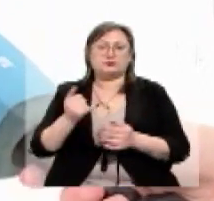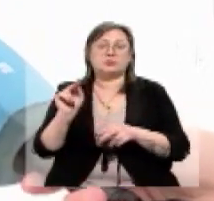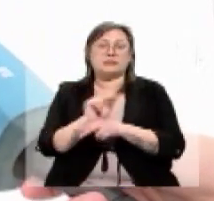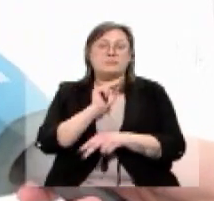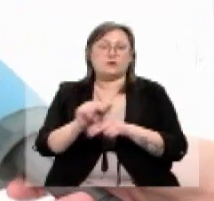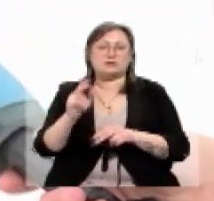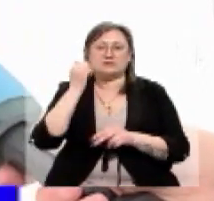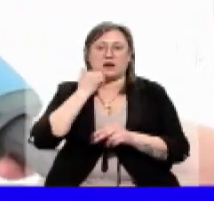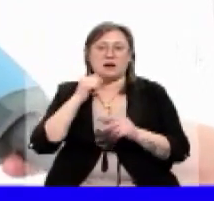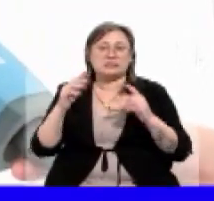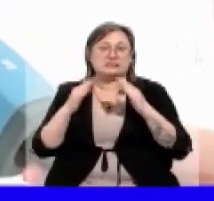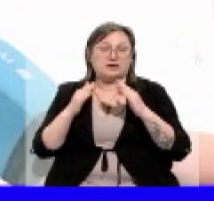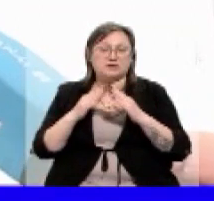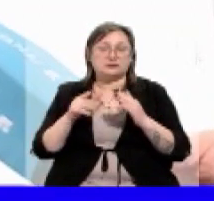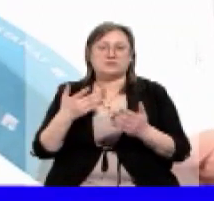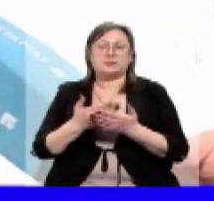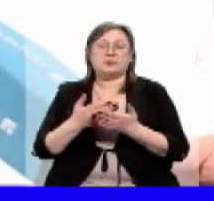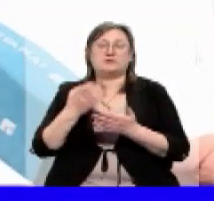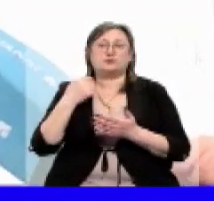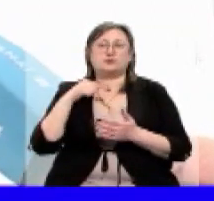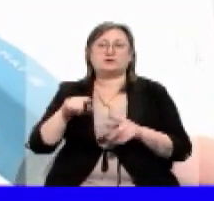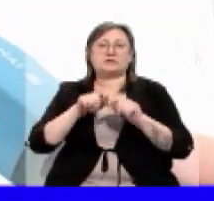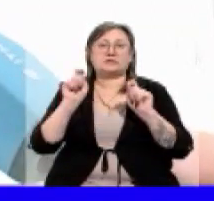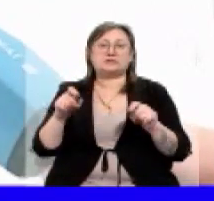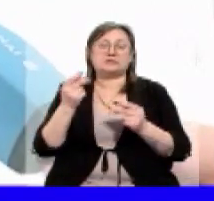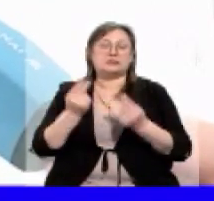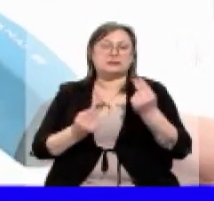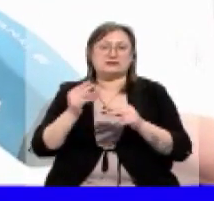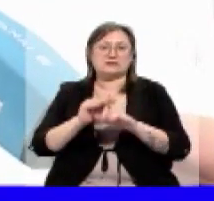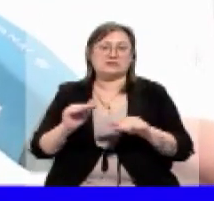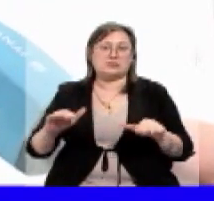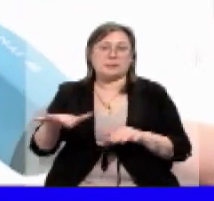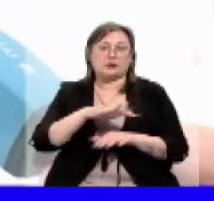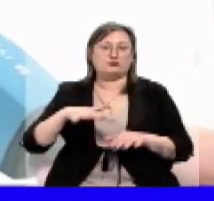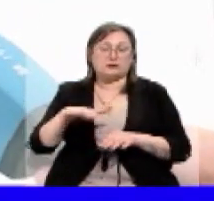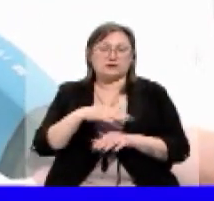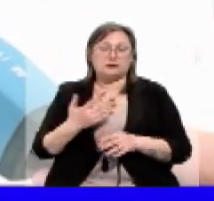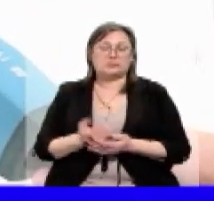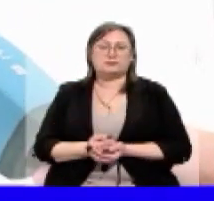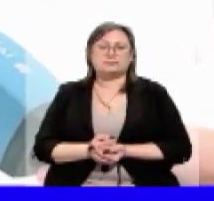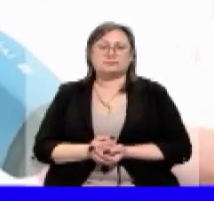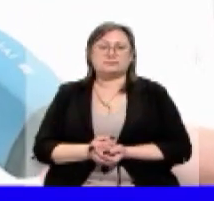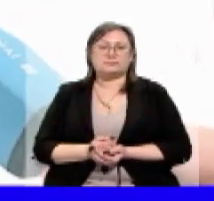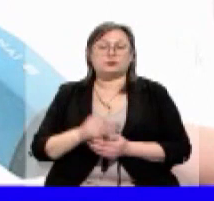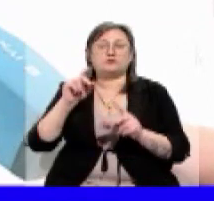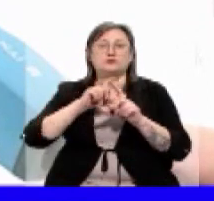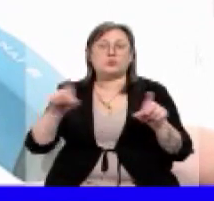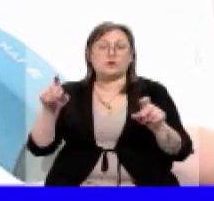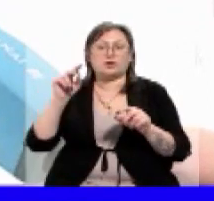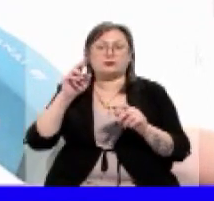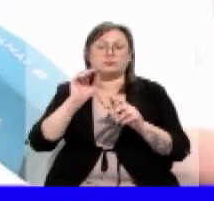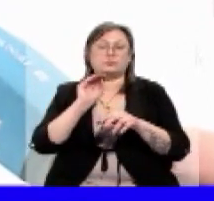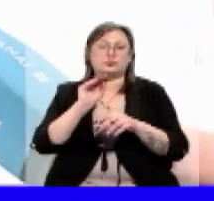ойын алаңы ашылды. Білім ордасы жаңғыртылды. Алдағы уақытта 20 миллион теңгеге балаларға арналған спорттық нысан салу